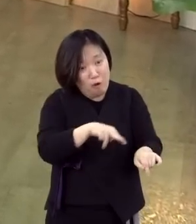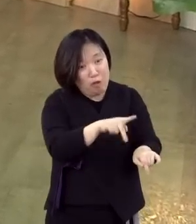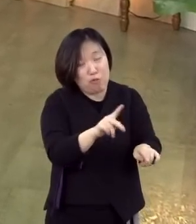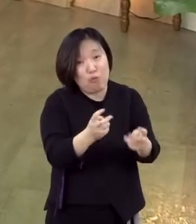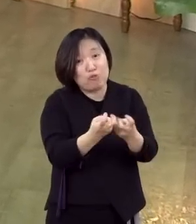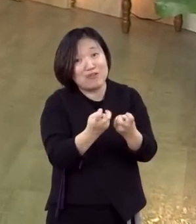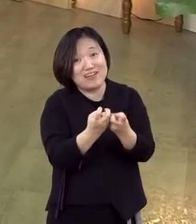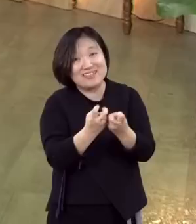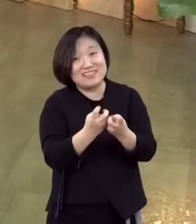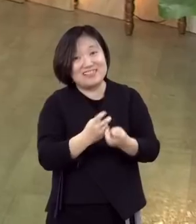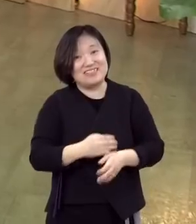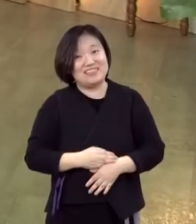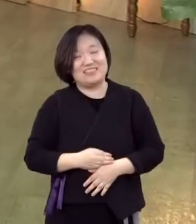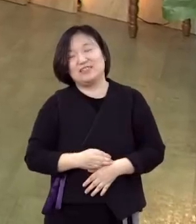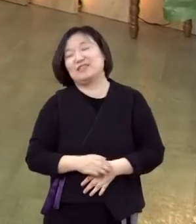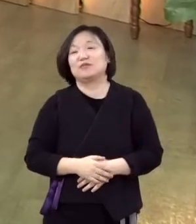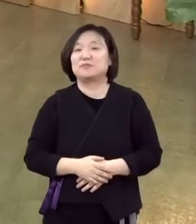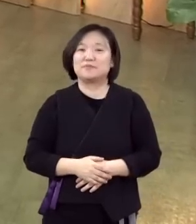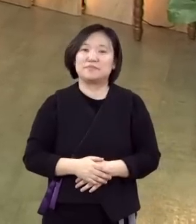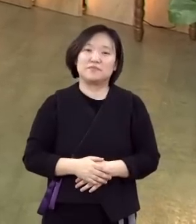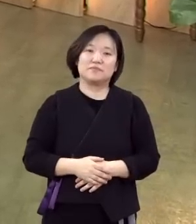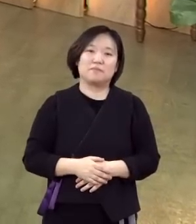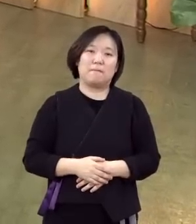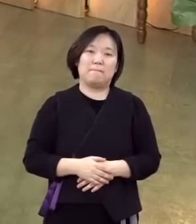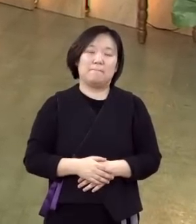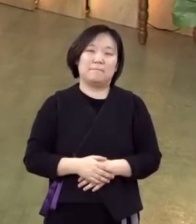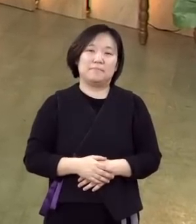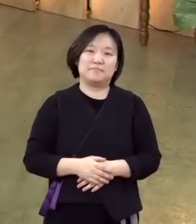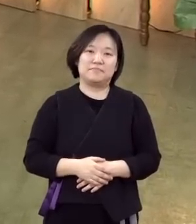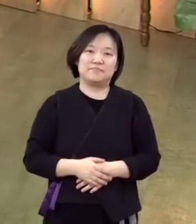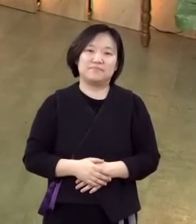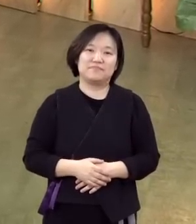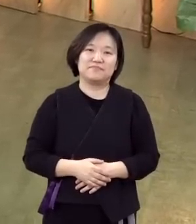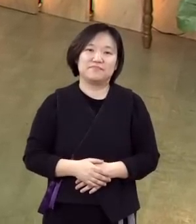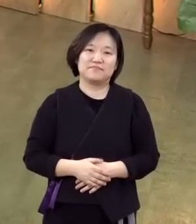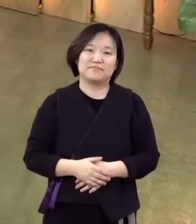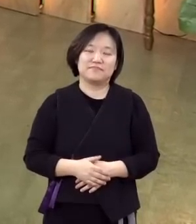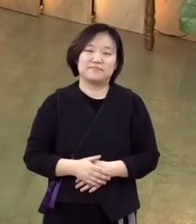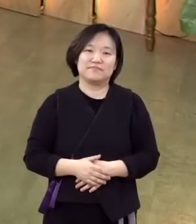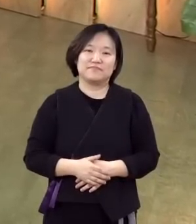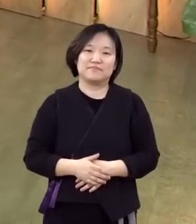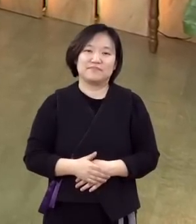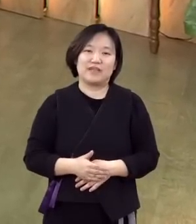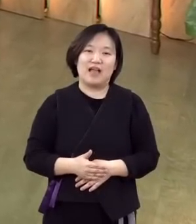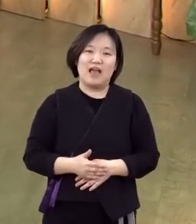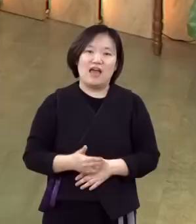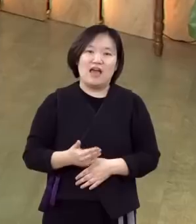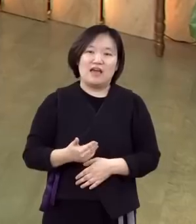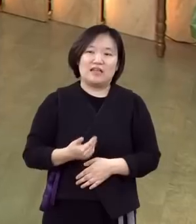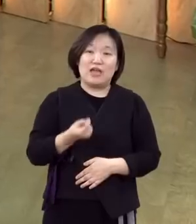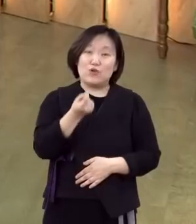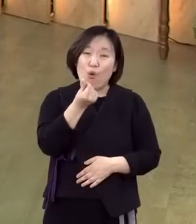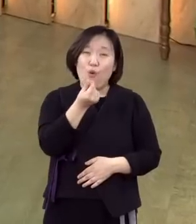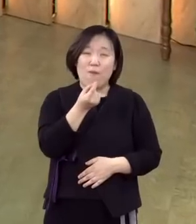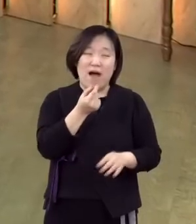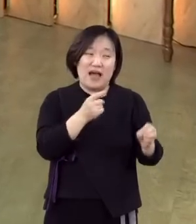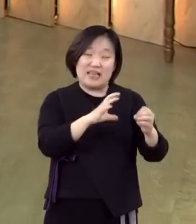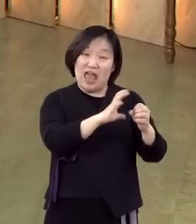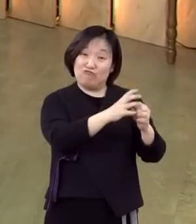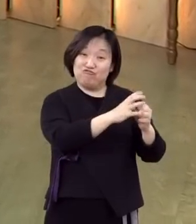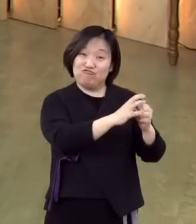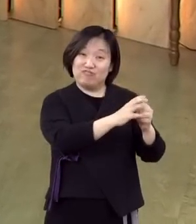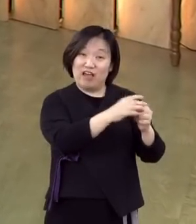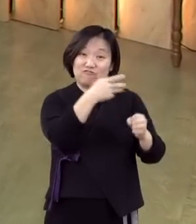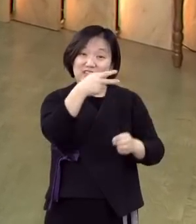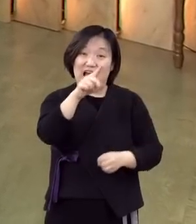어떻게그곳을찾아낸걸까?제가 듣기로는그분이예전에 인연이있었던작은은둔처가있었다고하더군요. 대구에